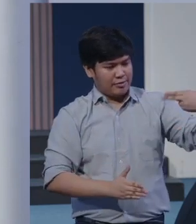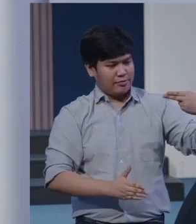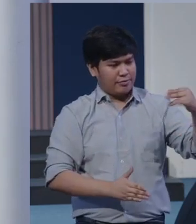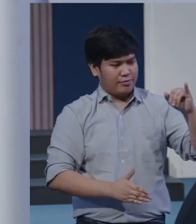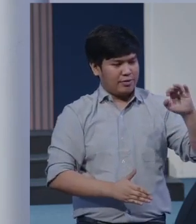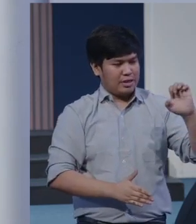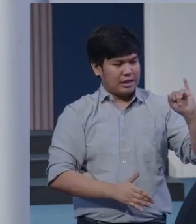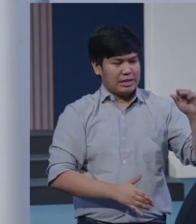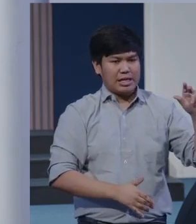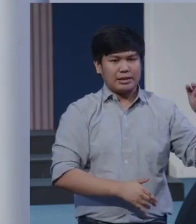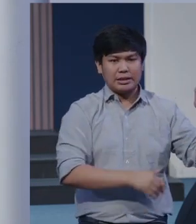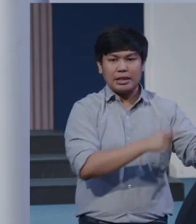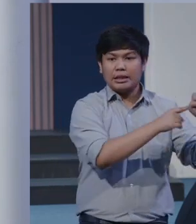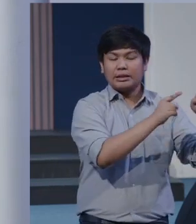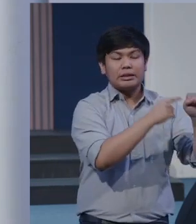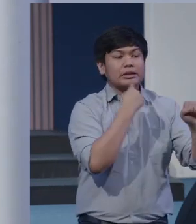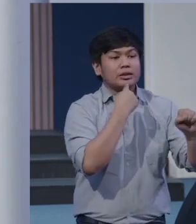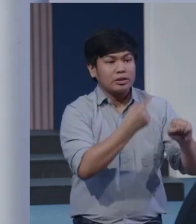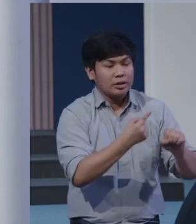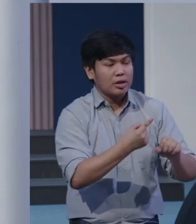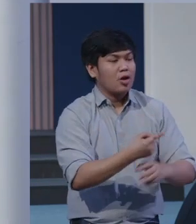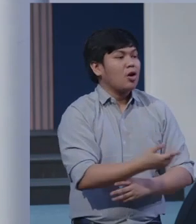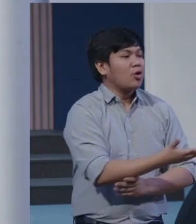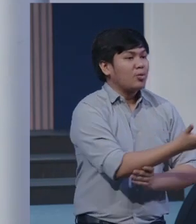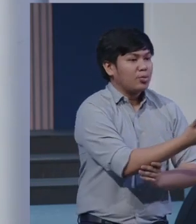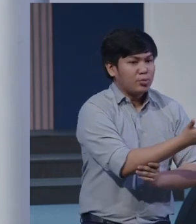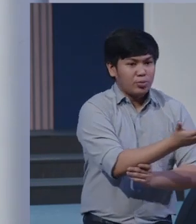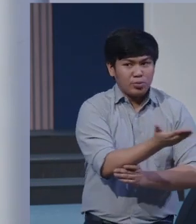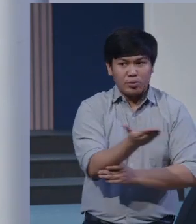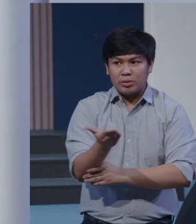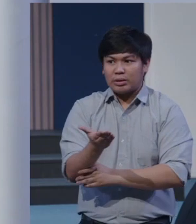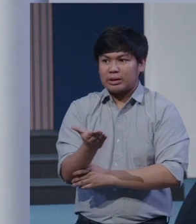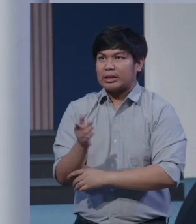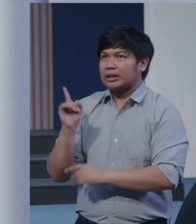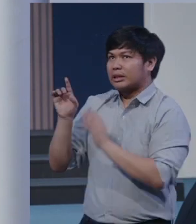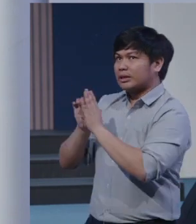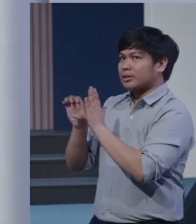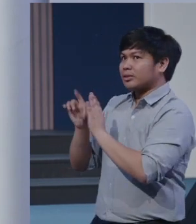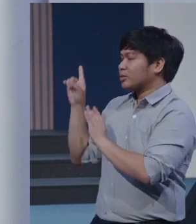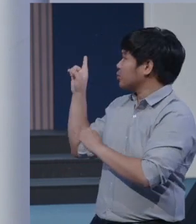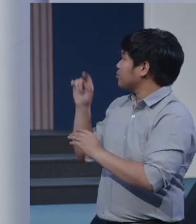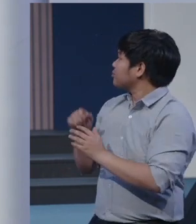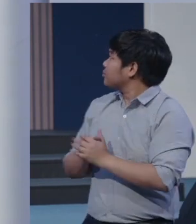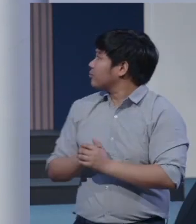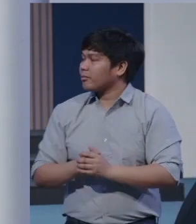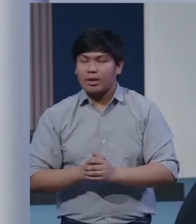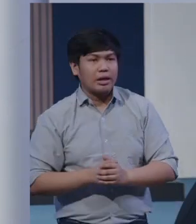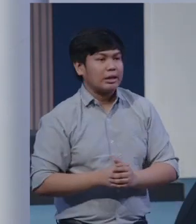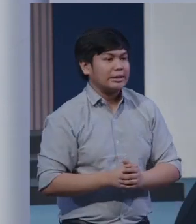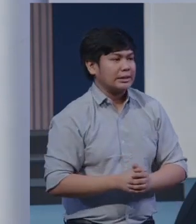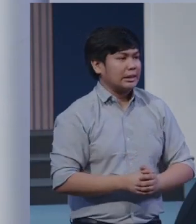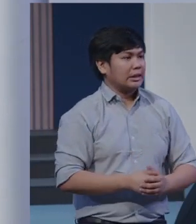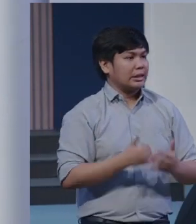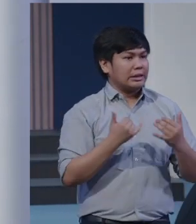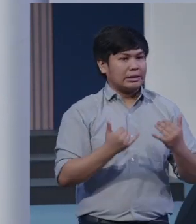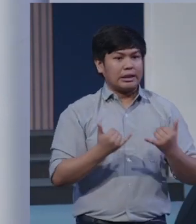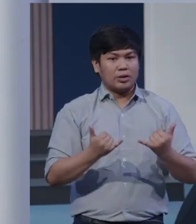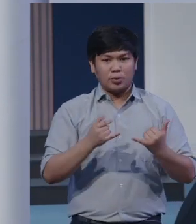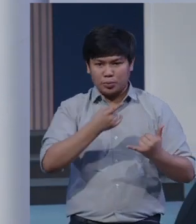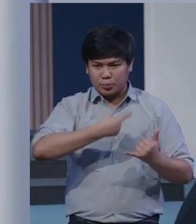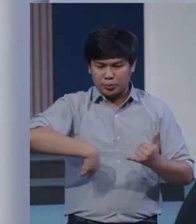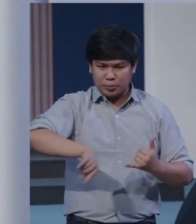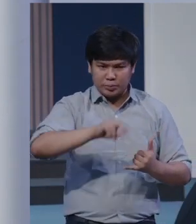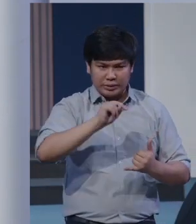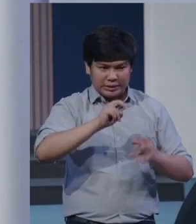verse 25 ang sabi po doon therefore naku meron na namang therefore no so kailangan natin